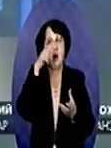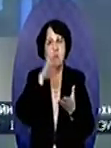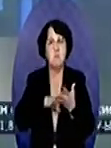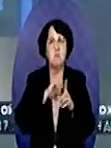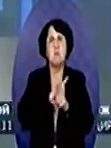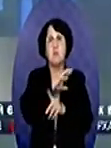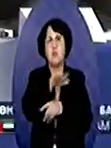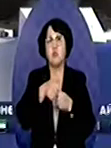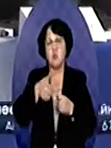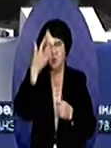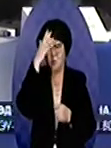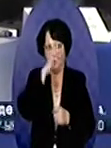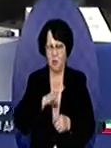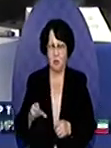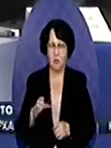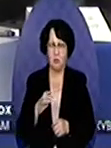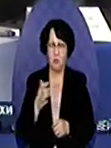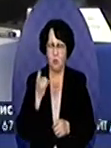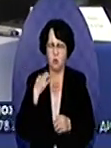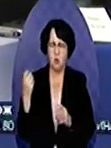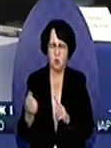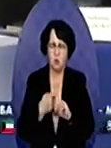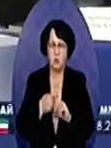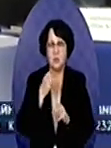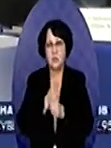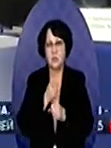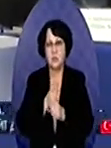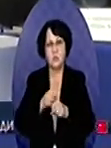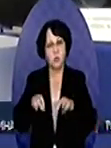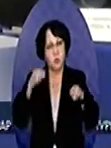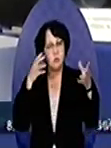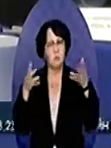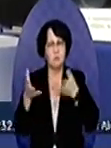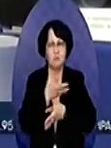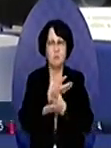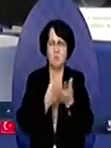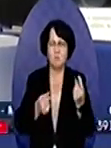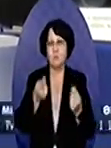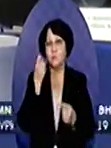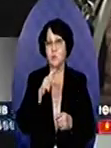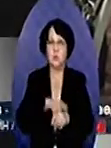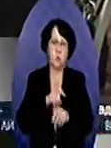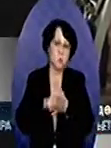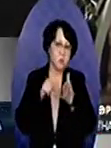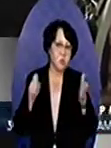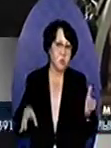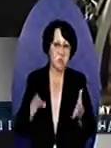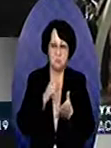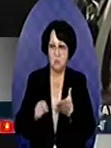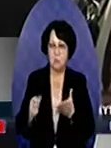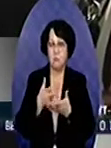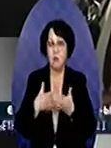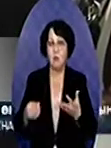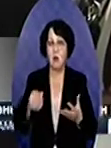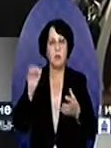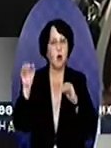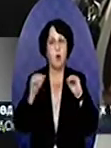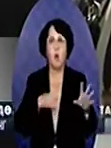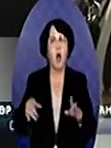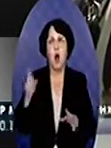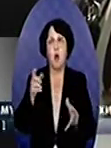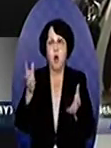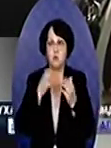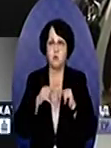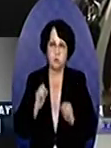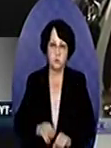нь уялдаа холбоотой ажиллах, харилцан туршлага солилцох гэд олон зүйлд цаг хугацаа бичиг цаас шаардахгүйгээр хариулт өгдөг болох